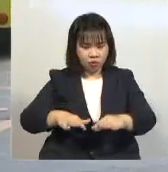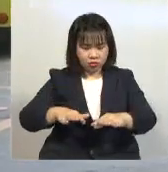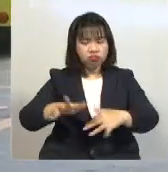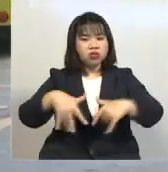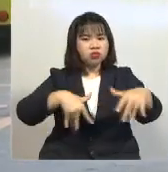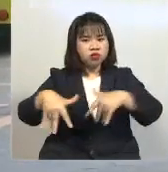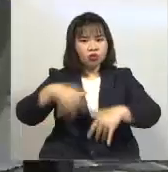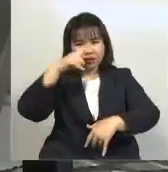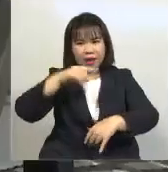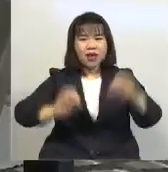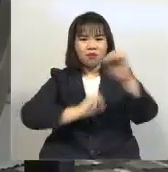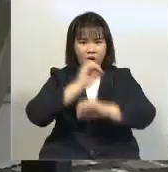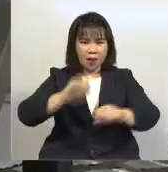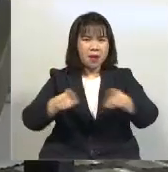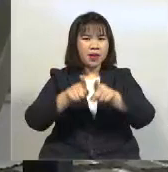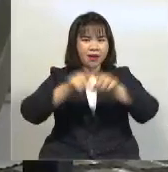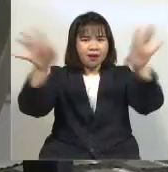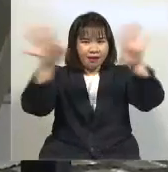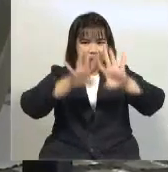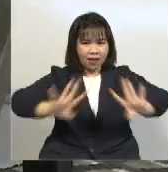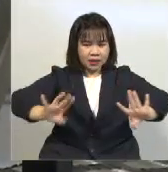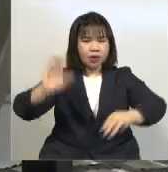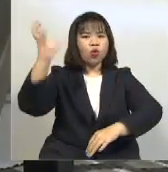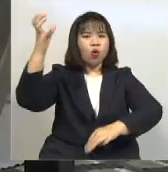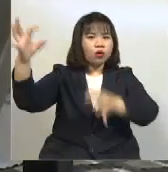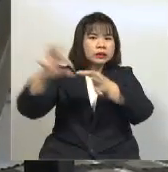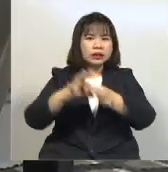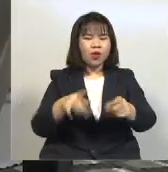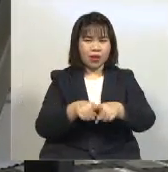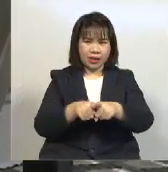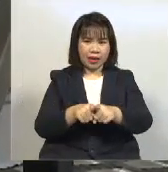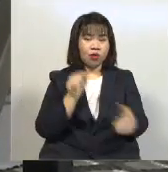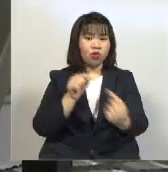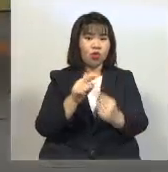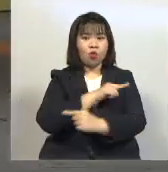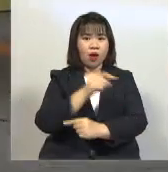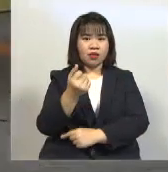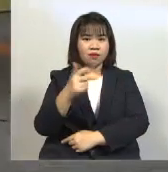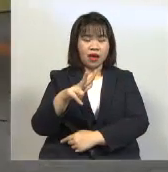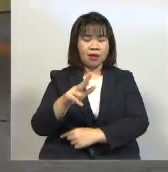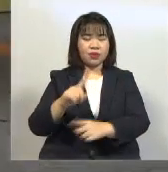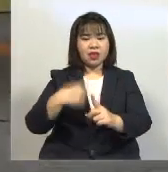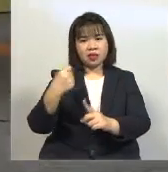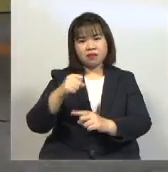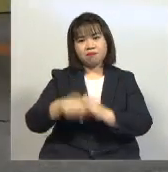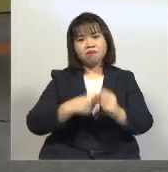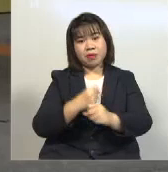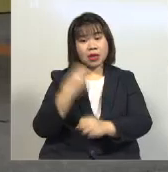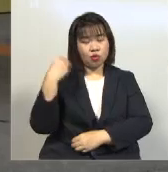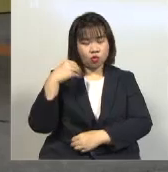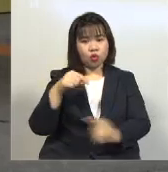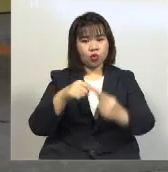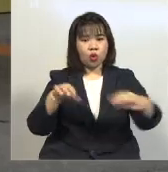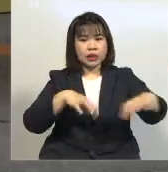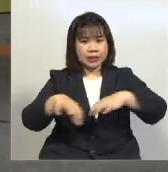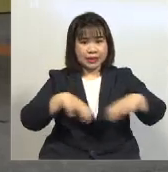คนไทยสอดคล้องกับอาเซียนและสหประชาชาติที่กำหนดให้วันที่13ตุลาคมของทุกปีเป็นวันจัดการภั